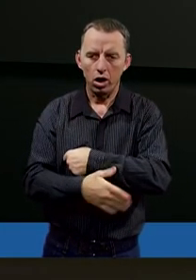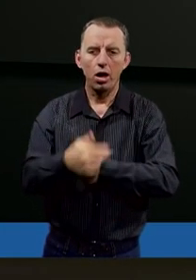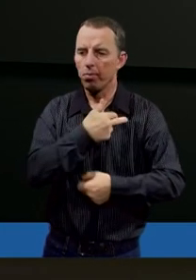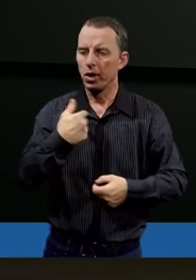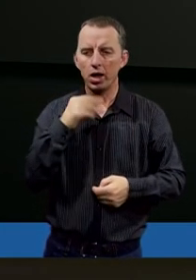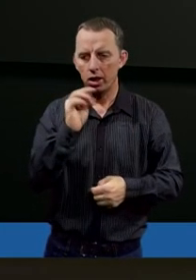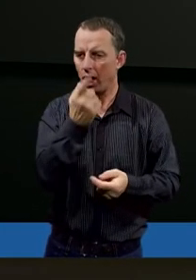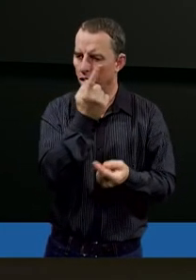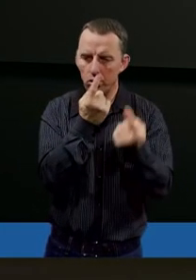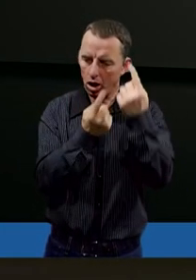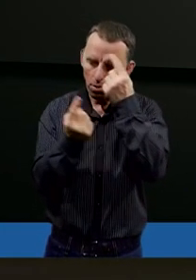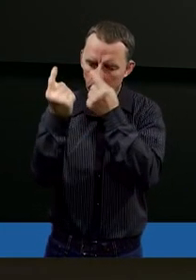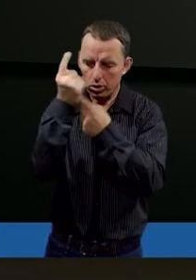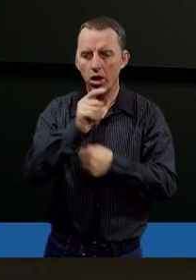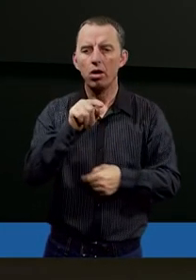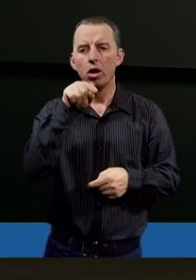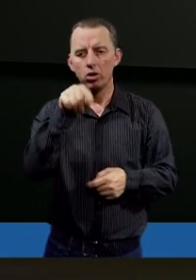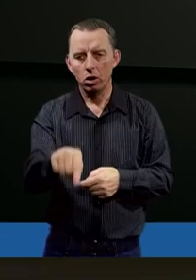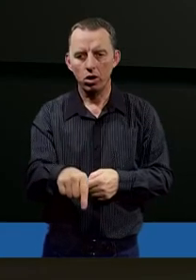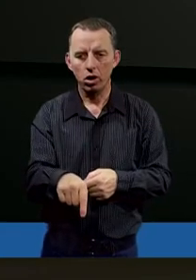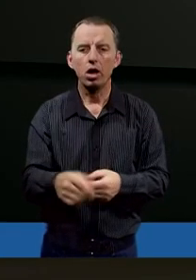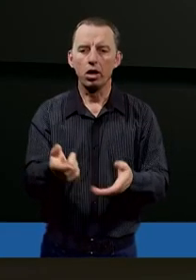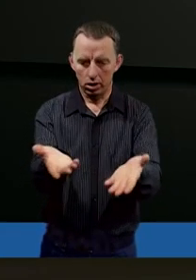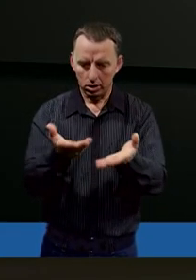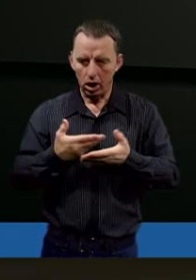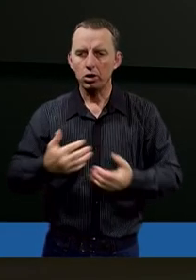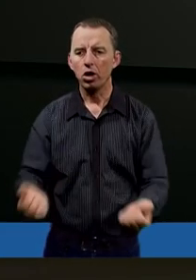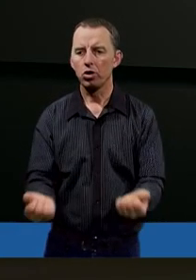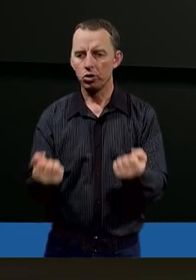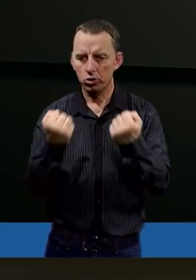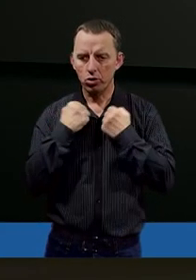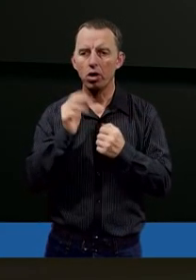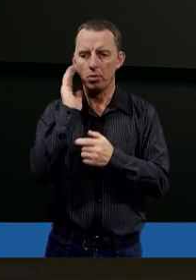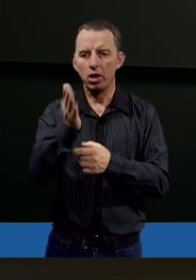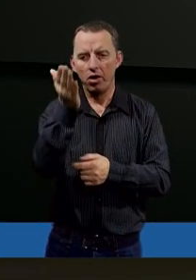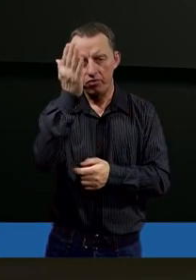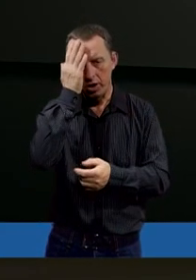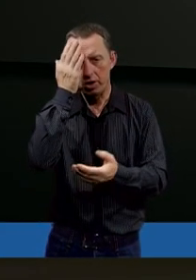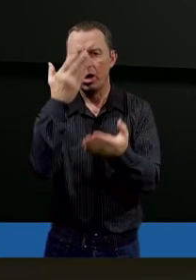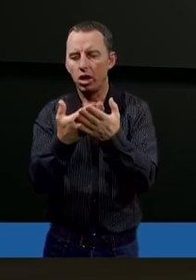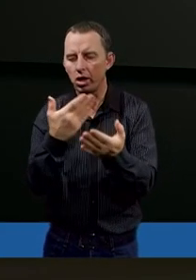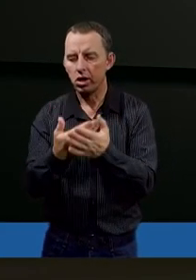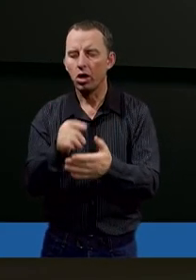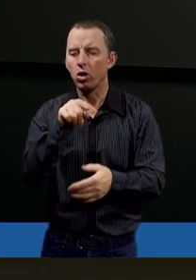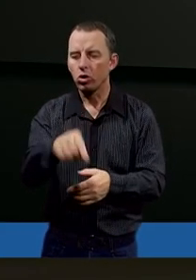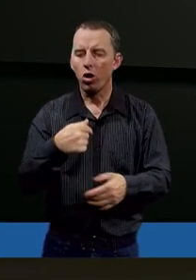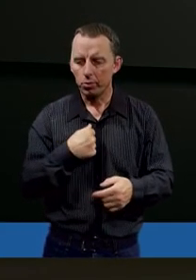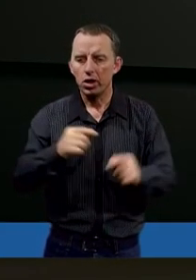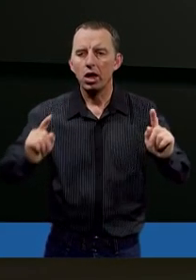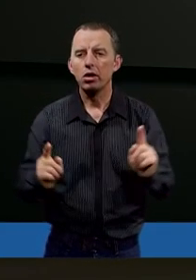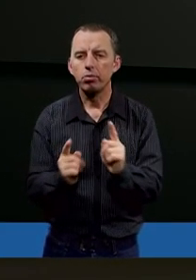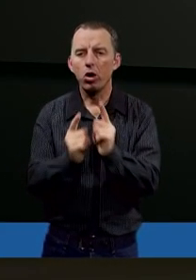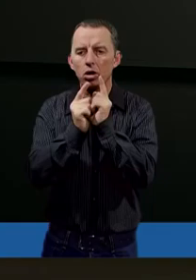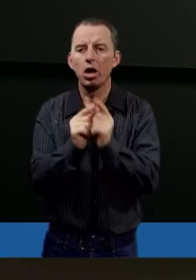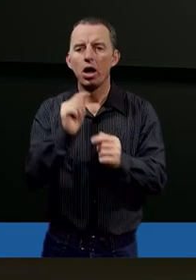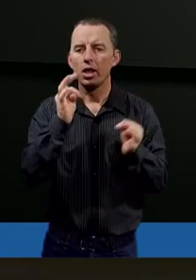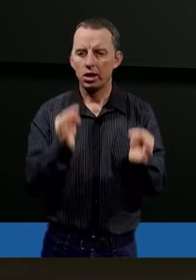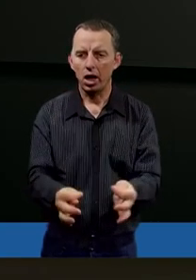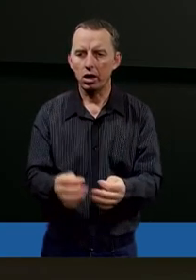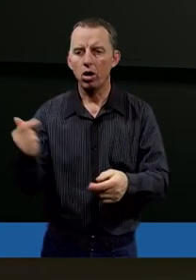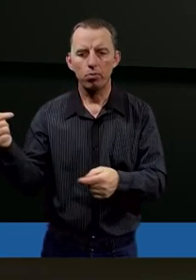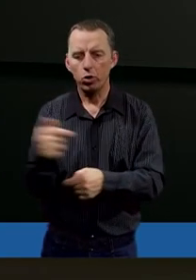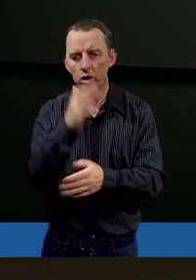nie myślimy. I to chyba też daje siły. Kiedyś będę wiedział, dlaczego mnie to spotkało. Teraz